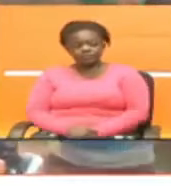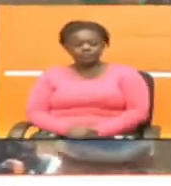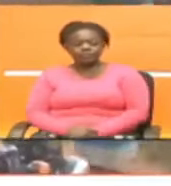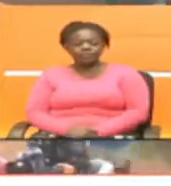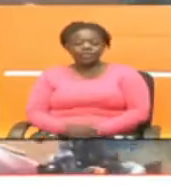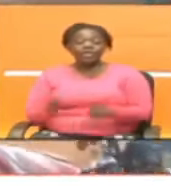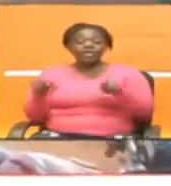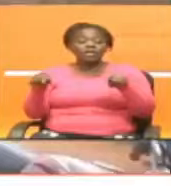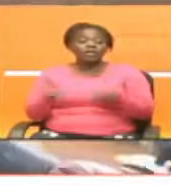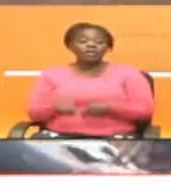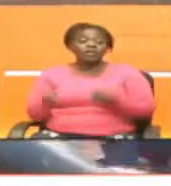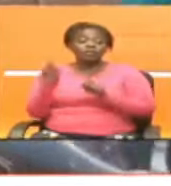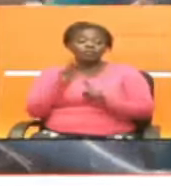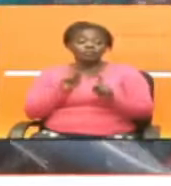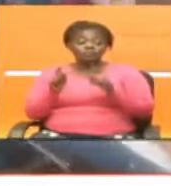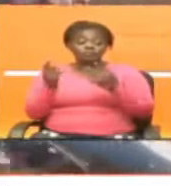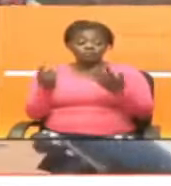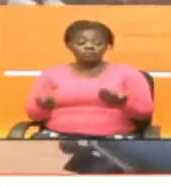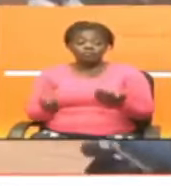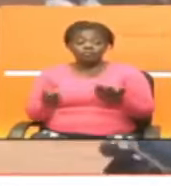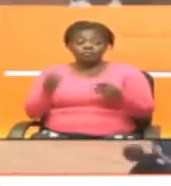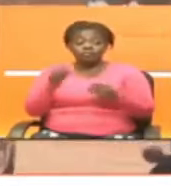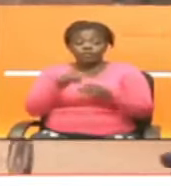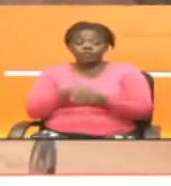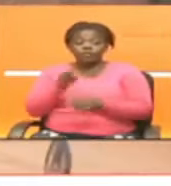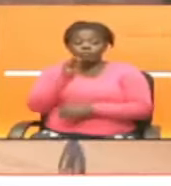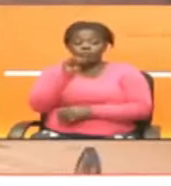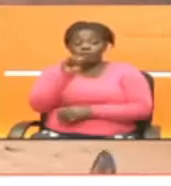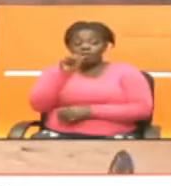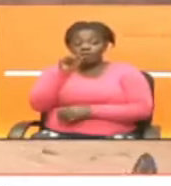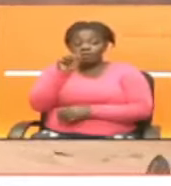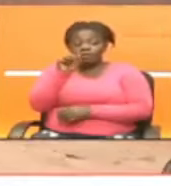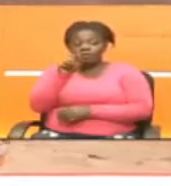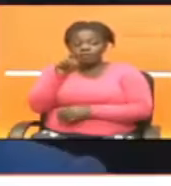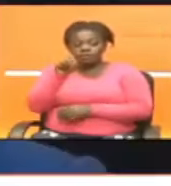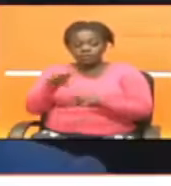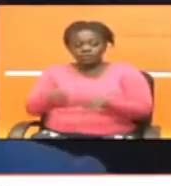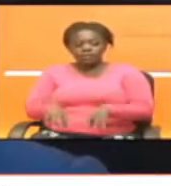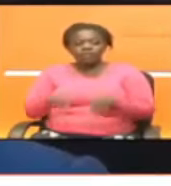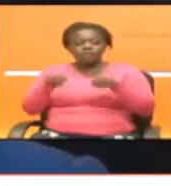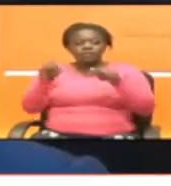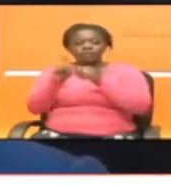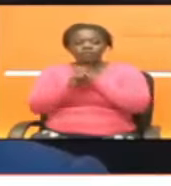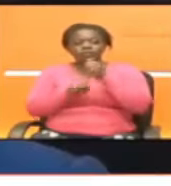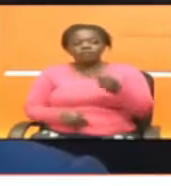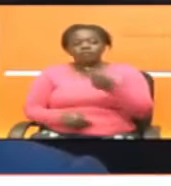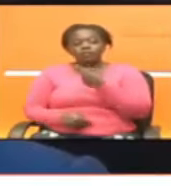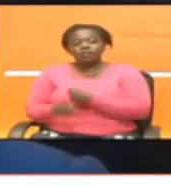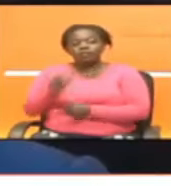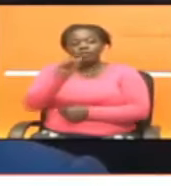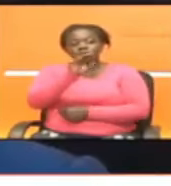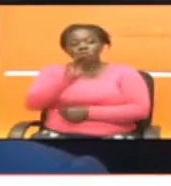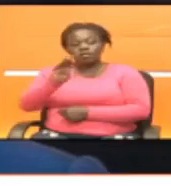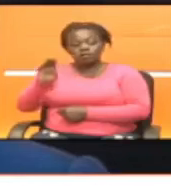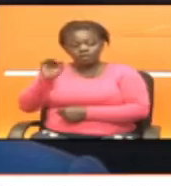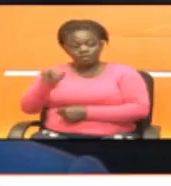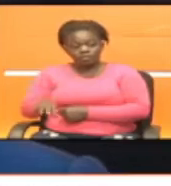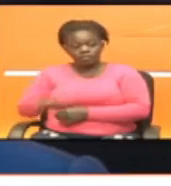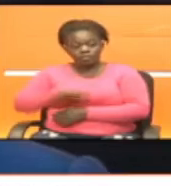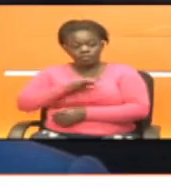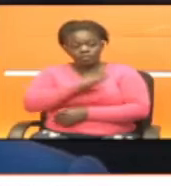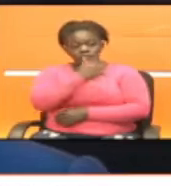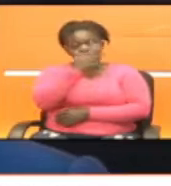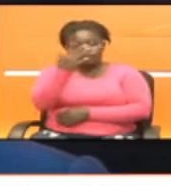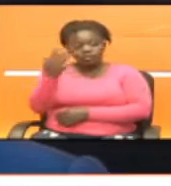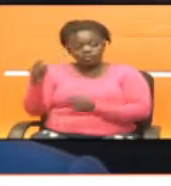Entiisa ebutikidde abatuuze ku kyalo lw’e Mwende mu ggombolola y’e Mateete Ssemba Bulee. Katugo Abelo, emyaka 55,